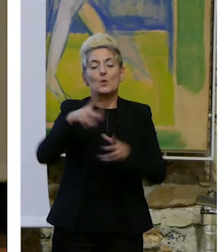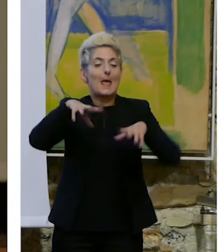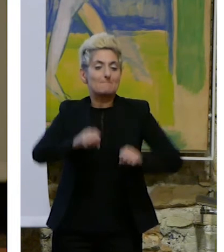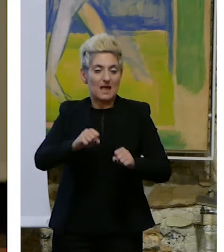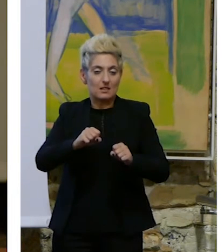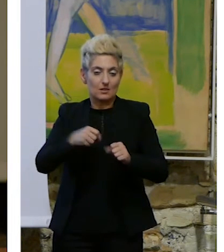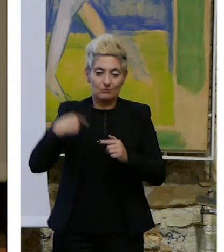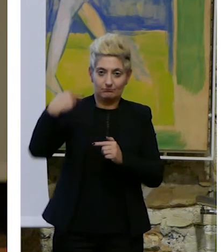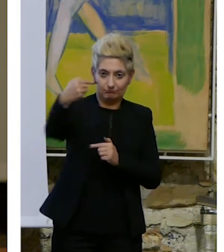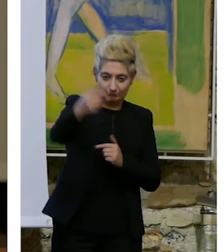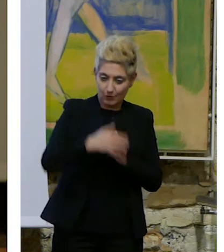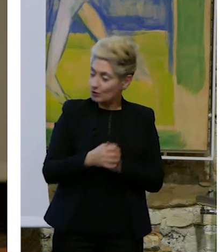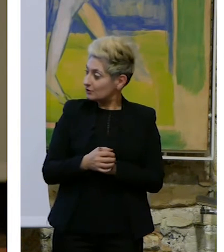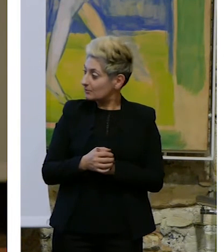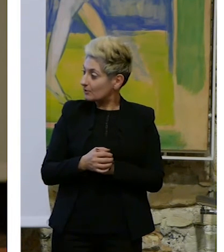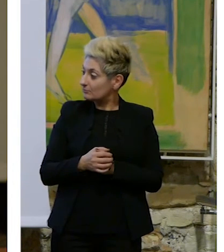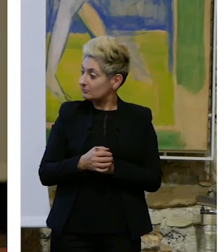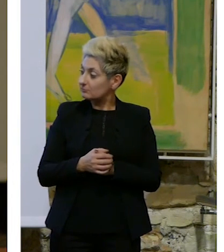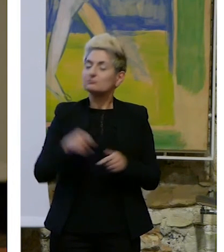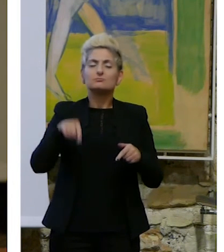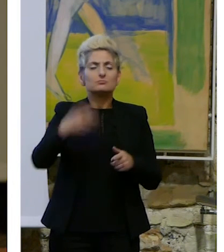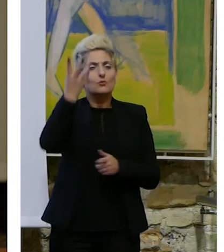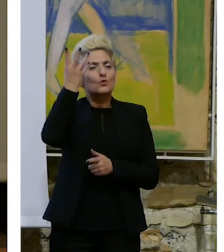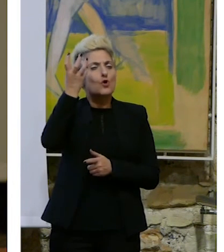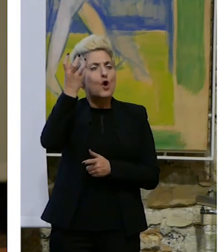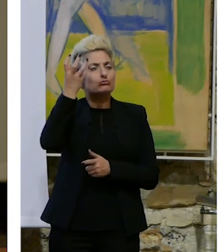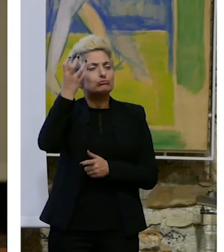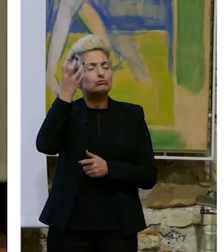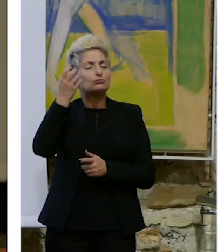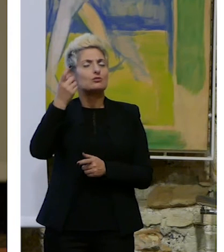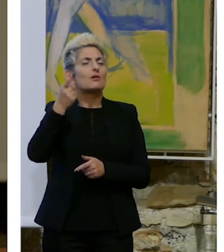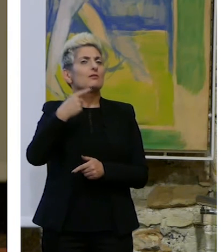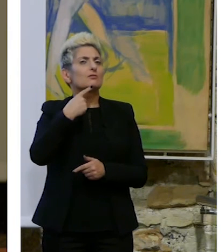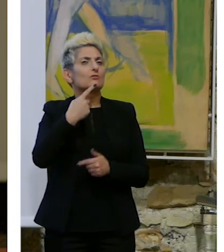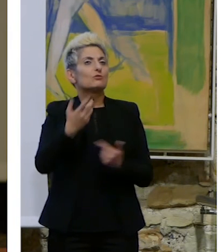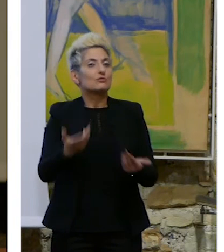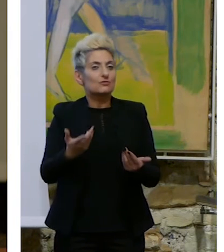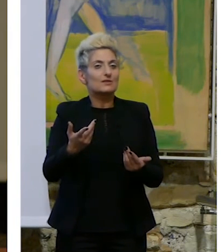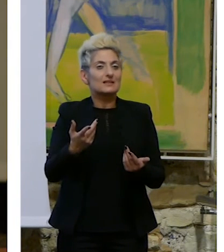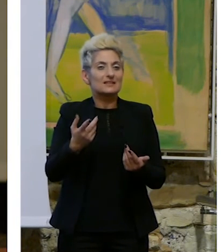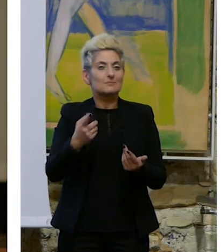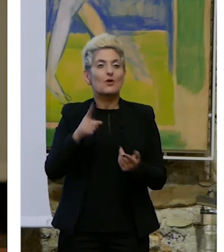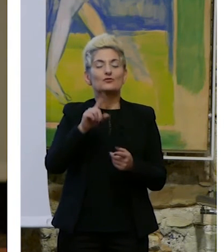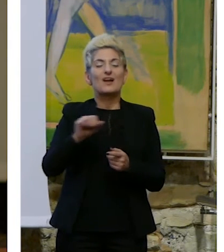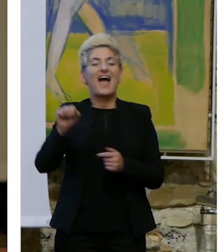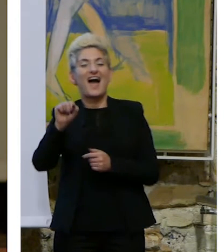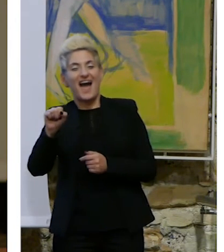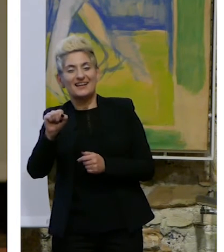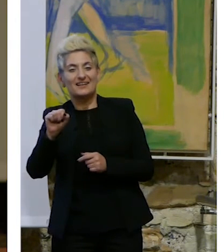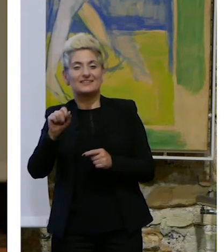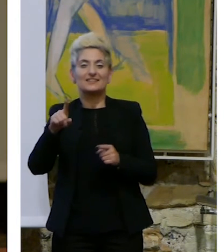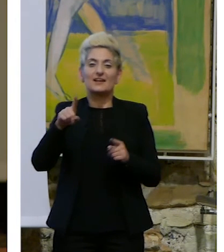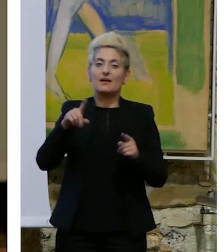in un momento nel quale proprio questo concetto di un aristotelismo rivisto